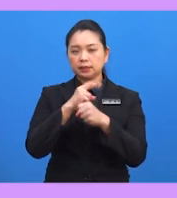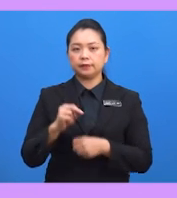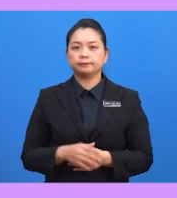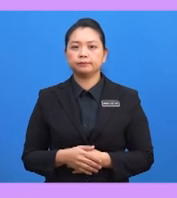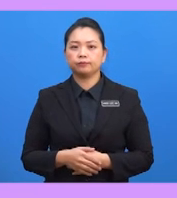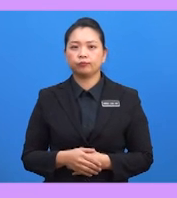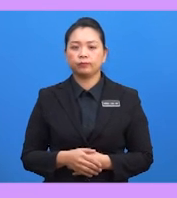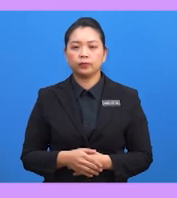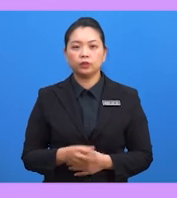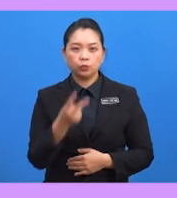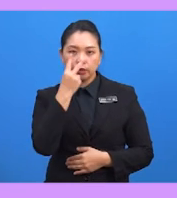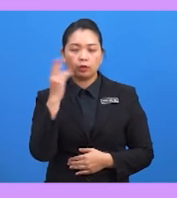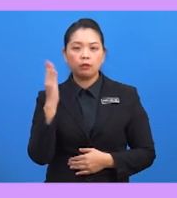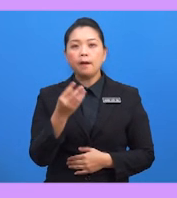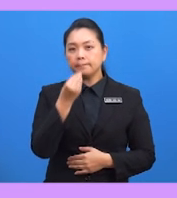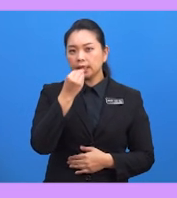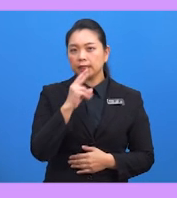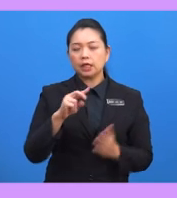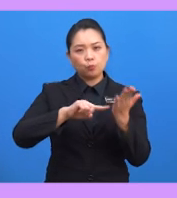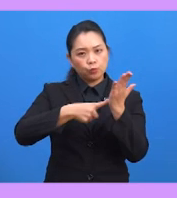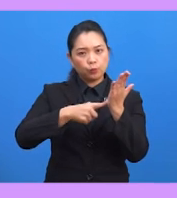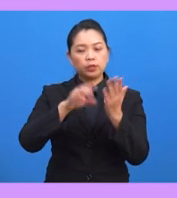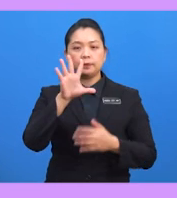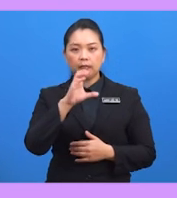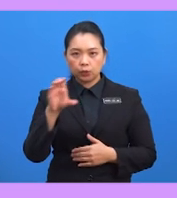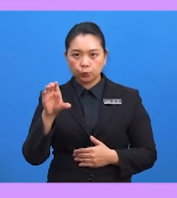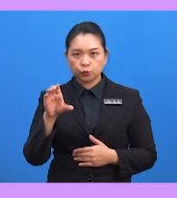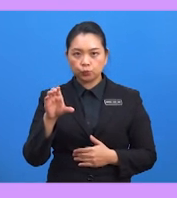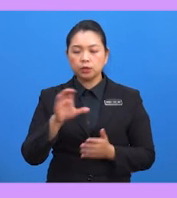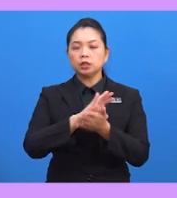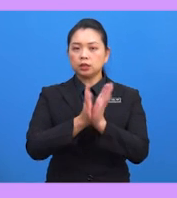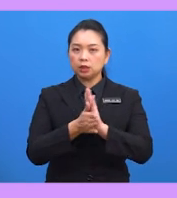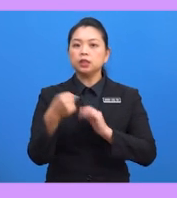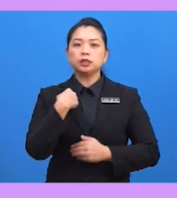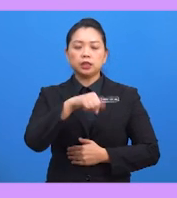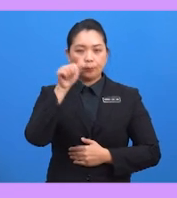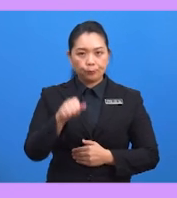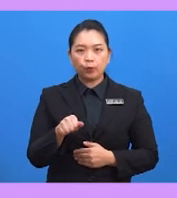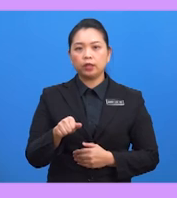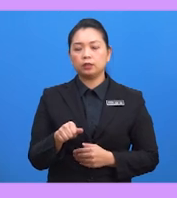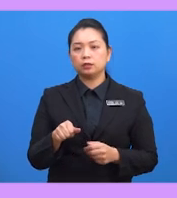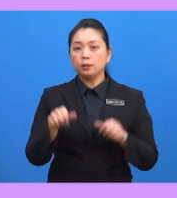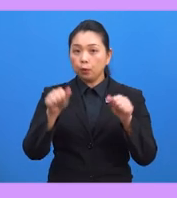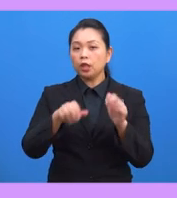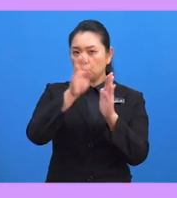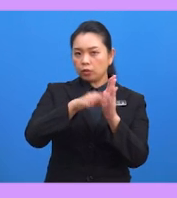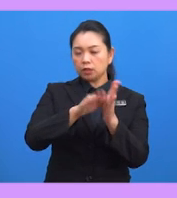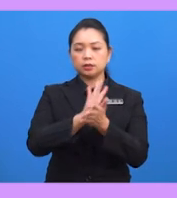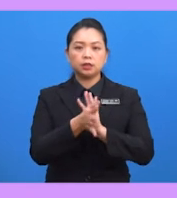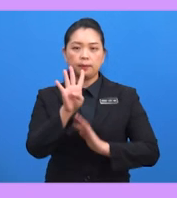Makanan Encik Ahmad pada asalnya berjumlah RM500. Jadi kita boleh kurangkan makanannya